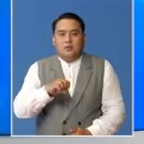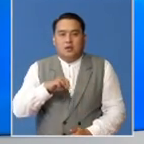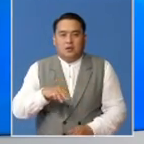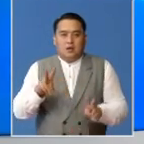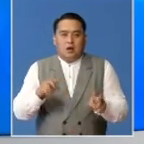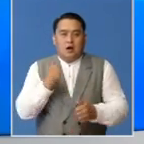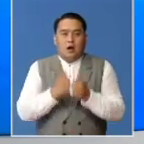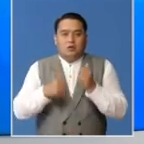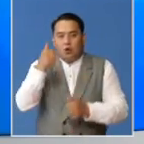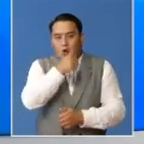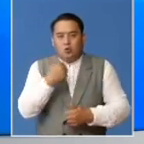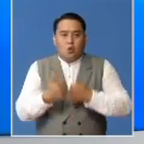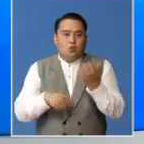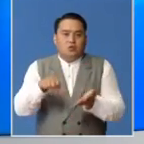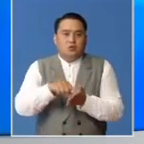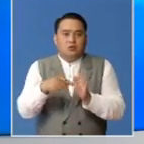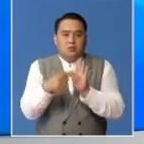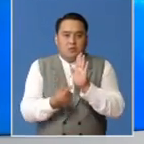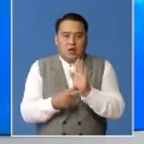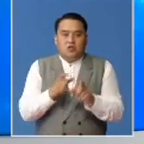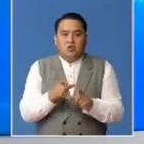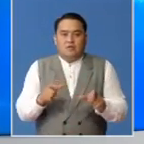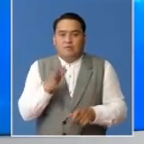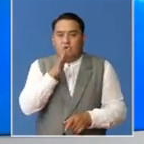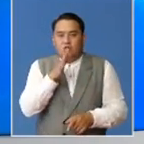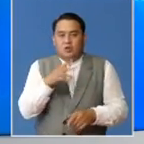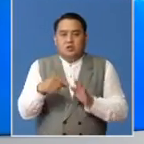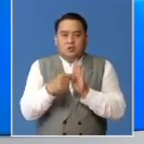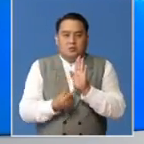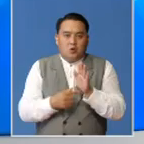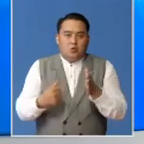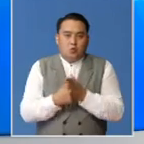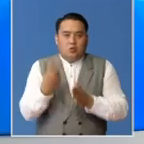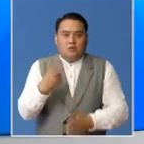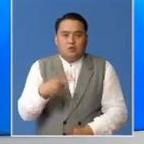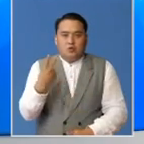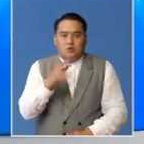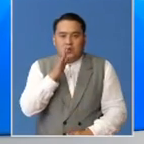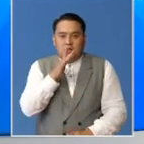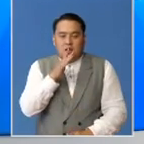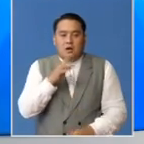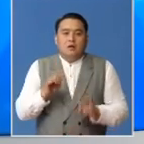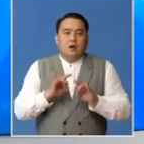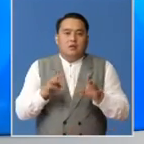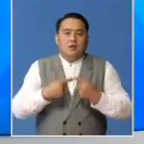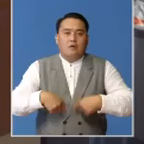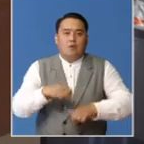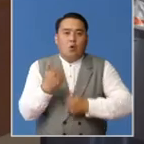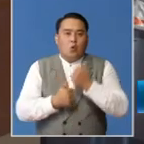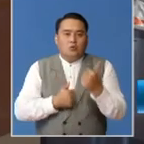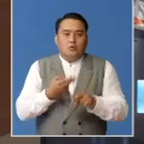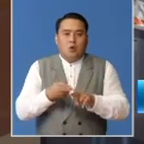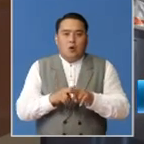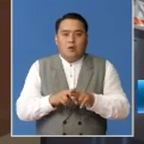ежегодном состязании в этом году приняли участие 17 человек в возрасте от 17 до 22 лет. Как отмечают организаторы,